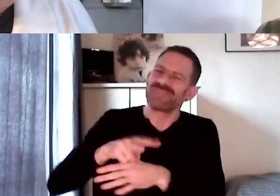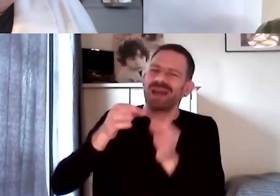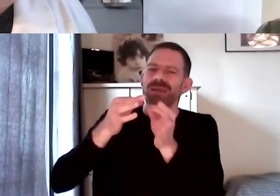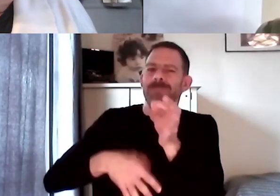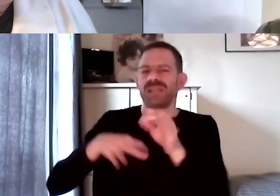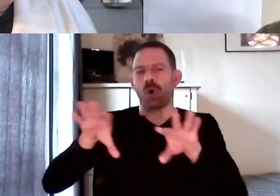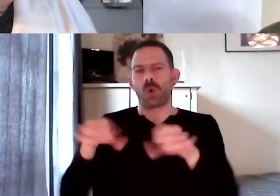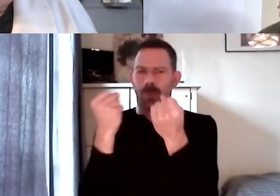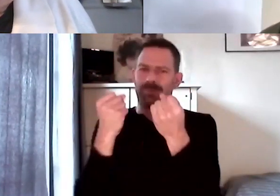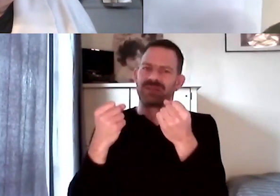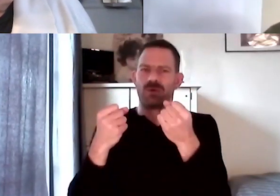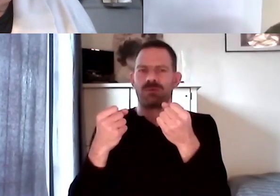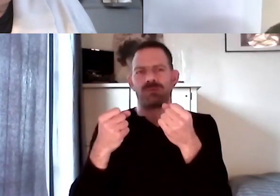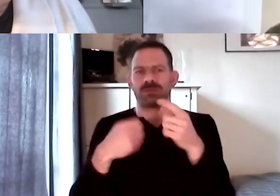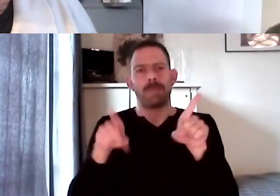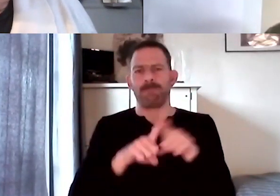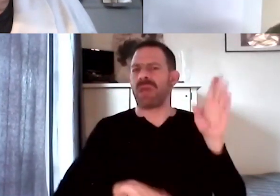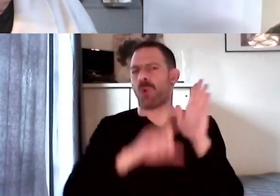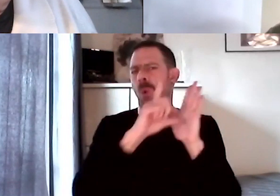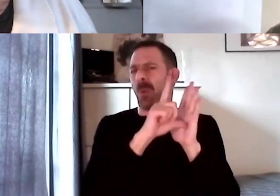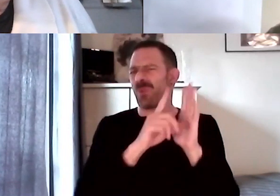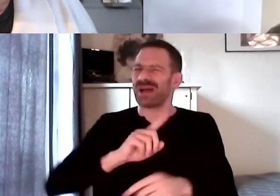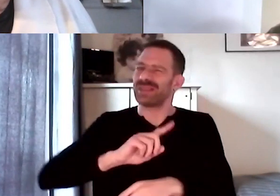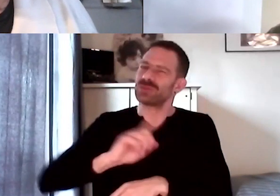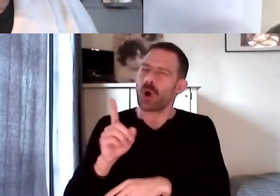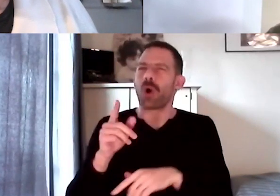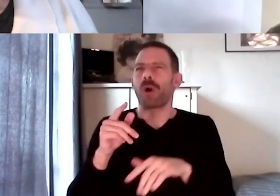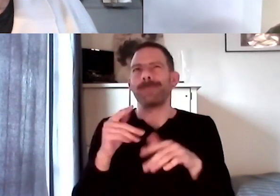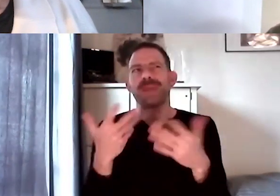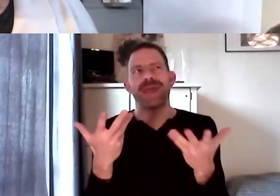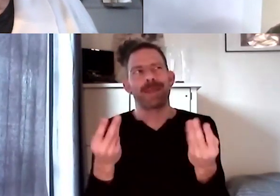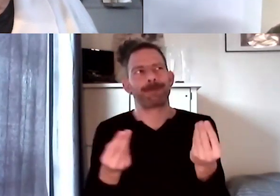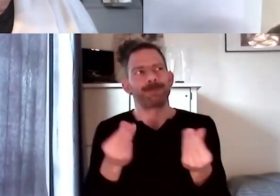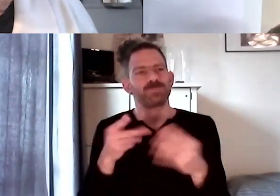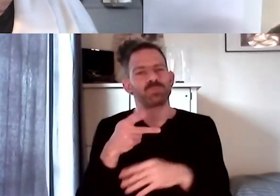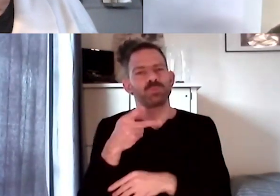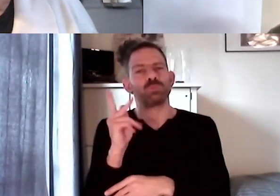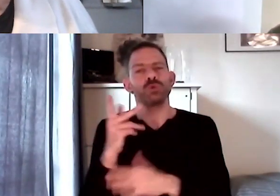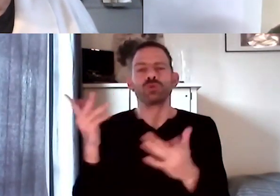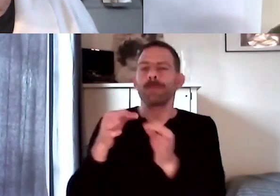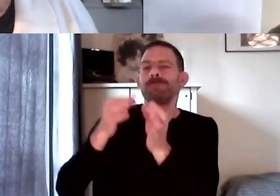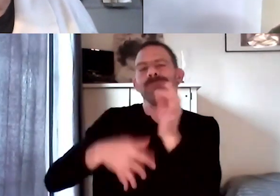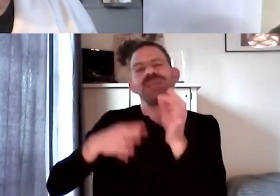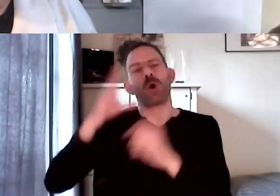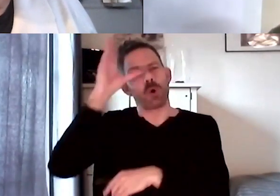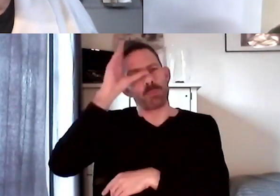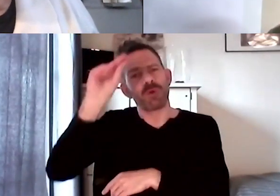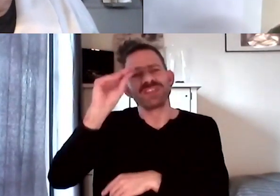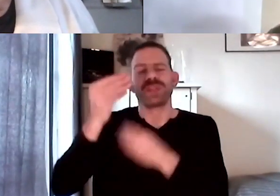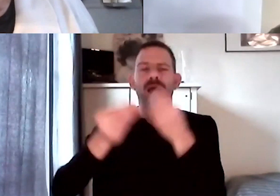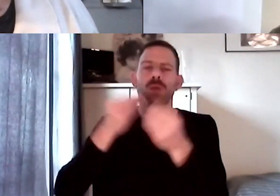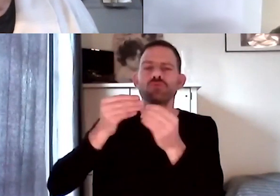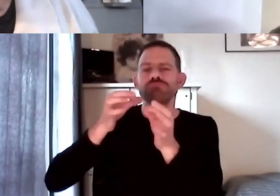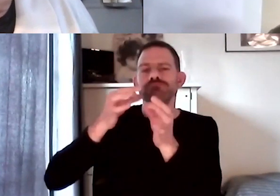régis par la loi tel qu'on le fait avec les process, qui sont plus des bilans professionnels ou des bilans d'études,